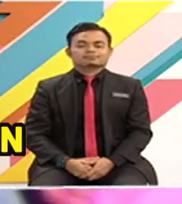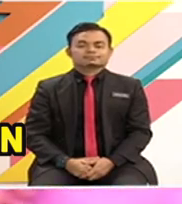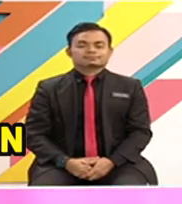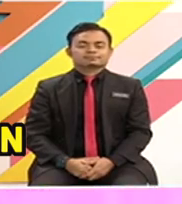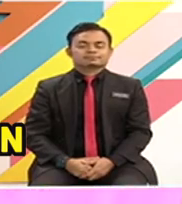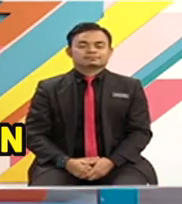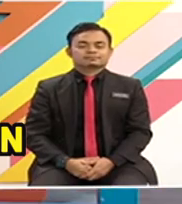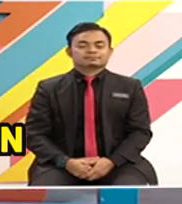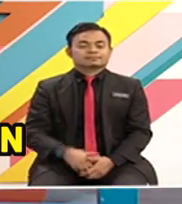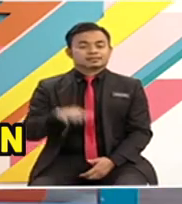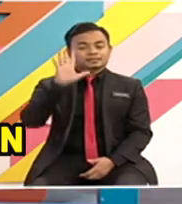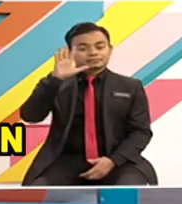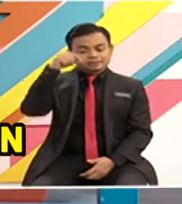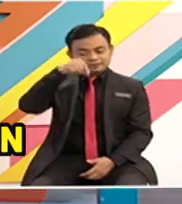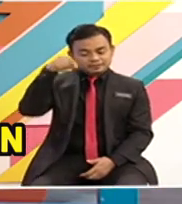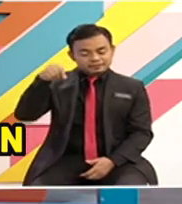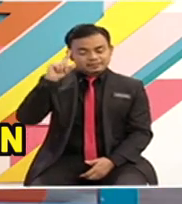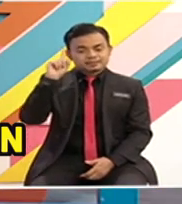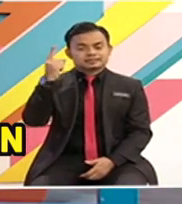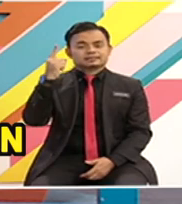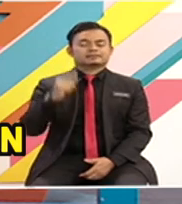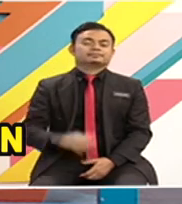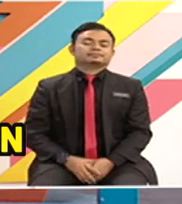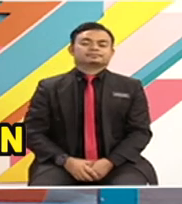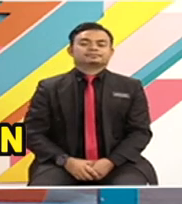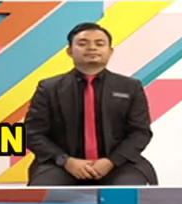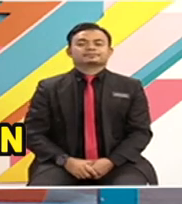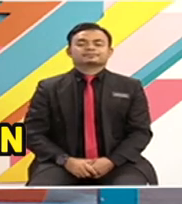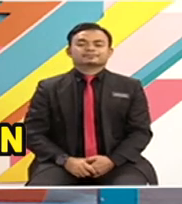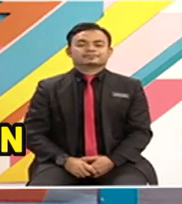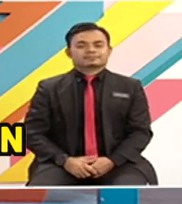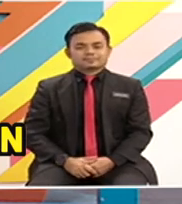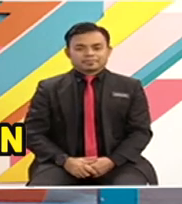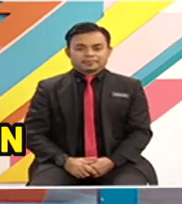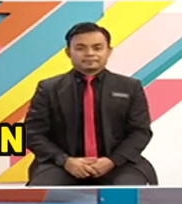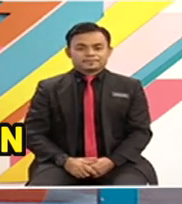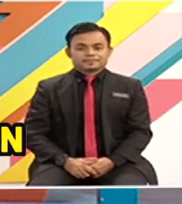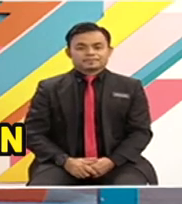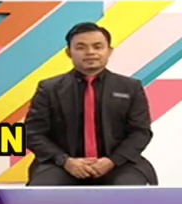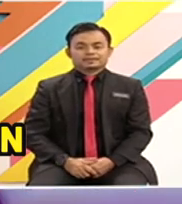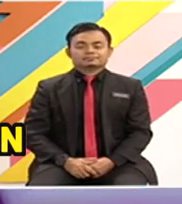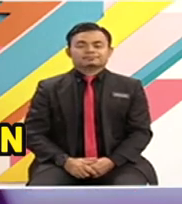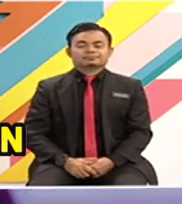23455 detik ya sih udah G Halo